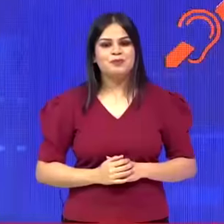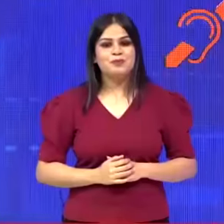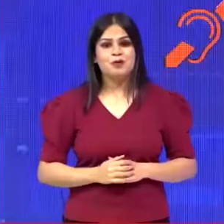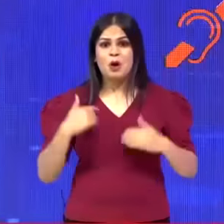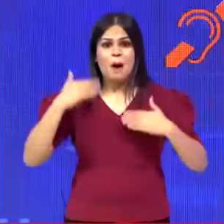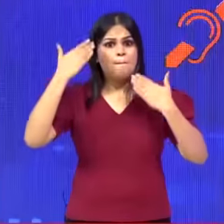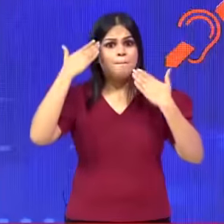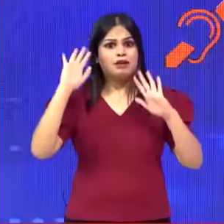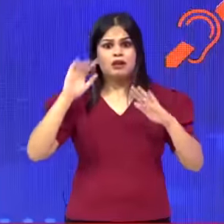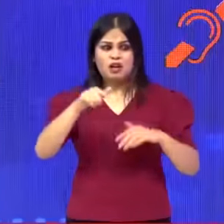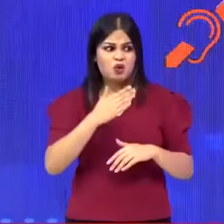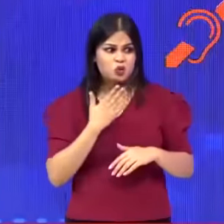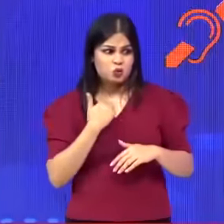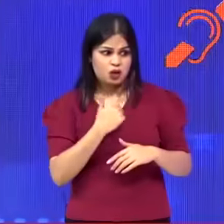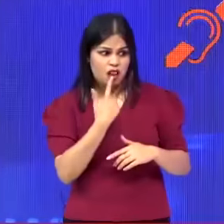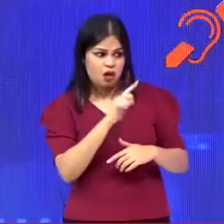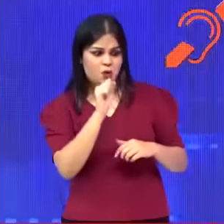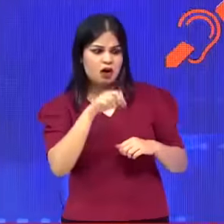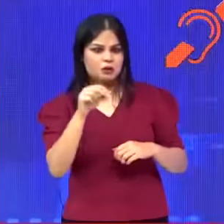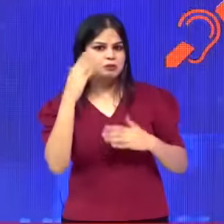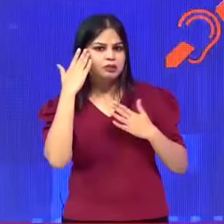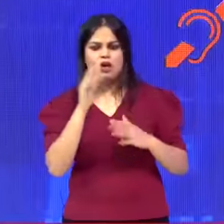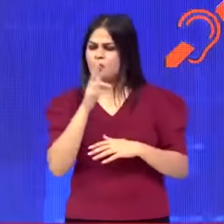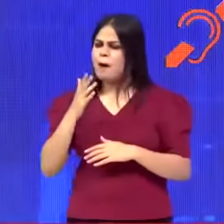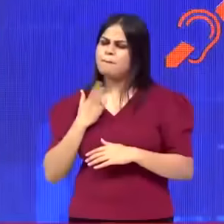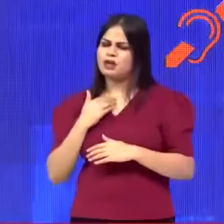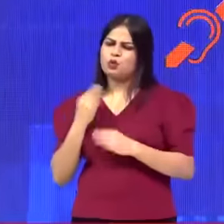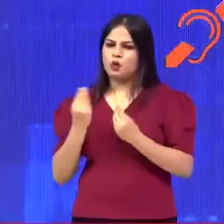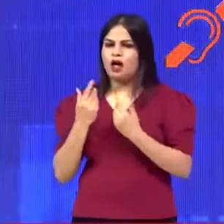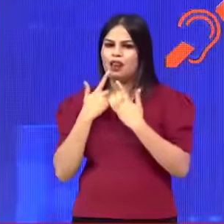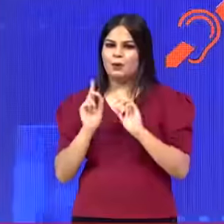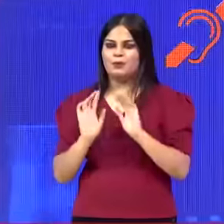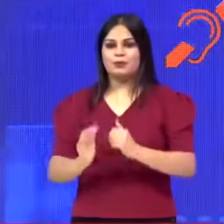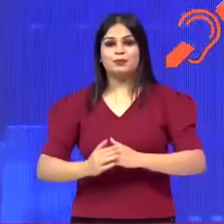पता नहीं आपको कितना शुगर अलाउड है, लेकिन थोड़ा बहुत उतना तो अलाउड है।